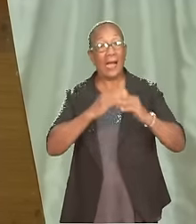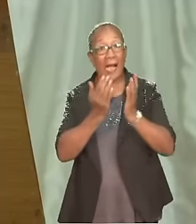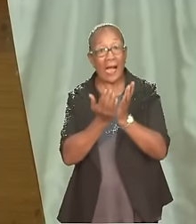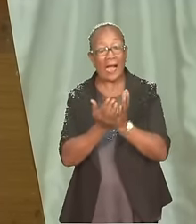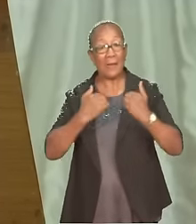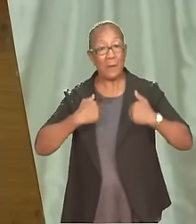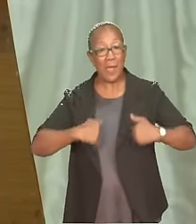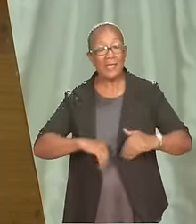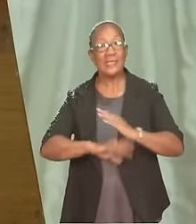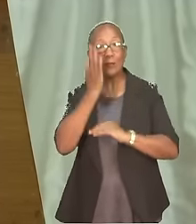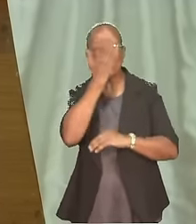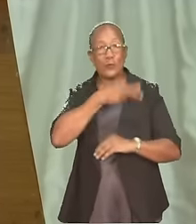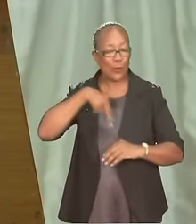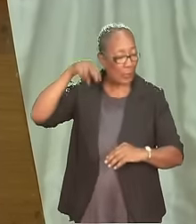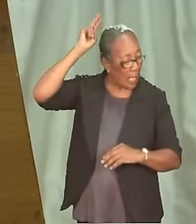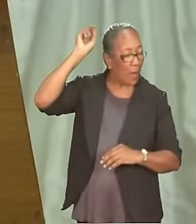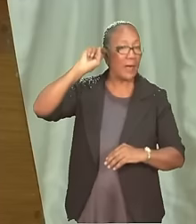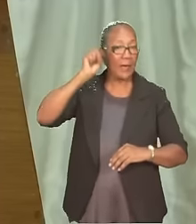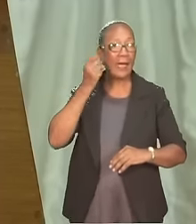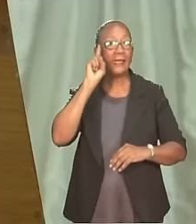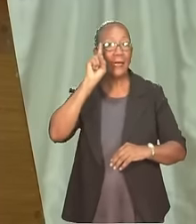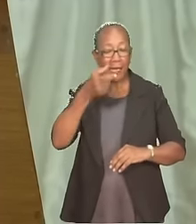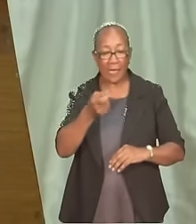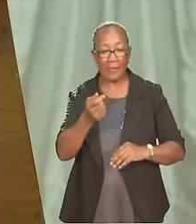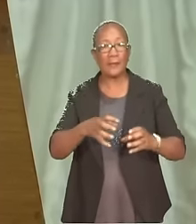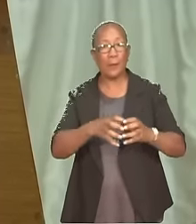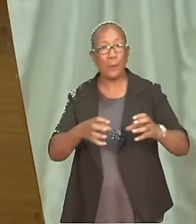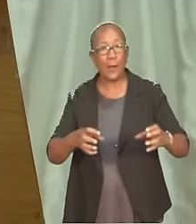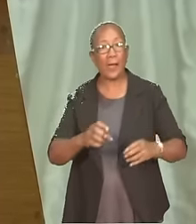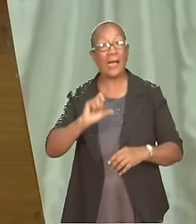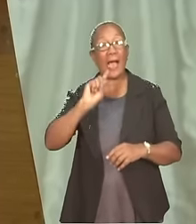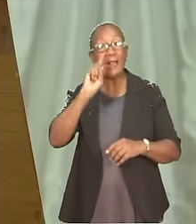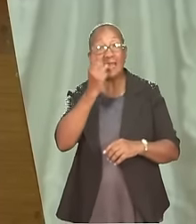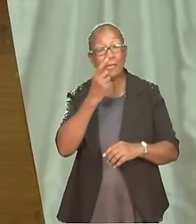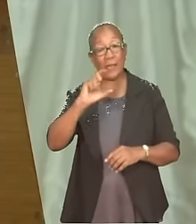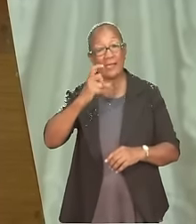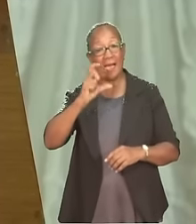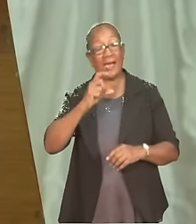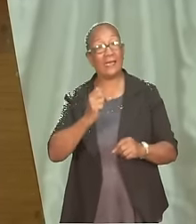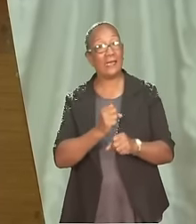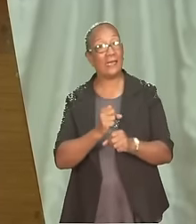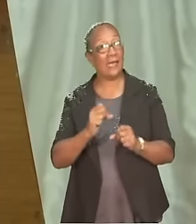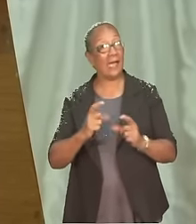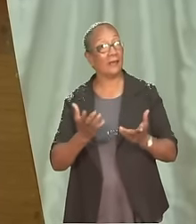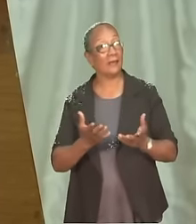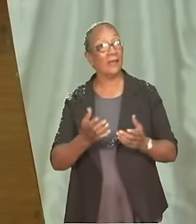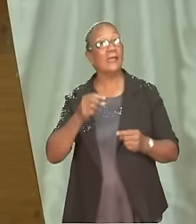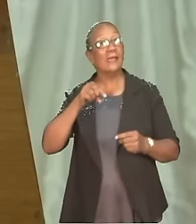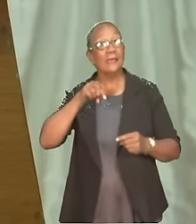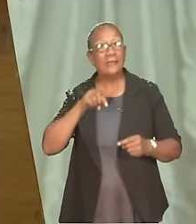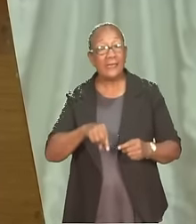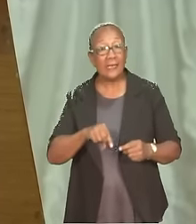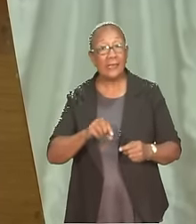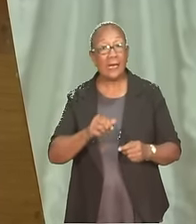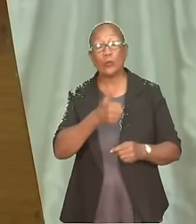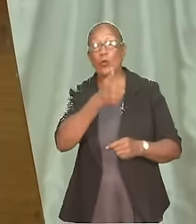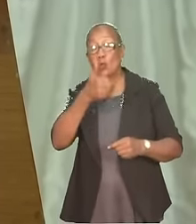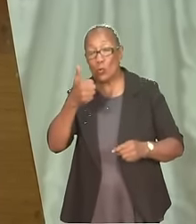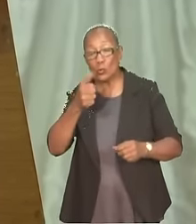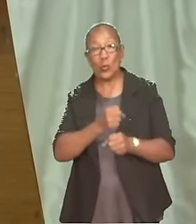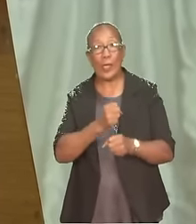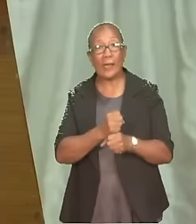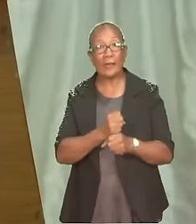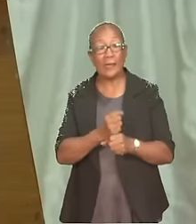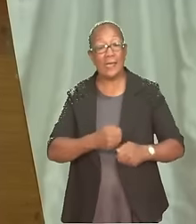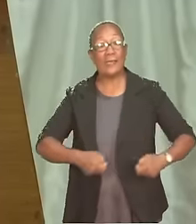een account heeft en geld gestort kan krijgen. Weet je hoe dit enorm gaat werken naar het